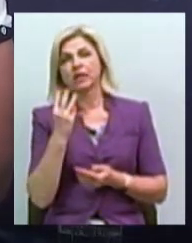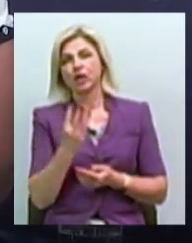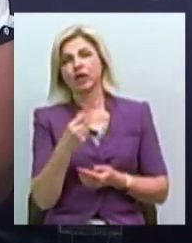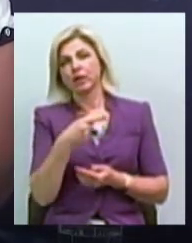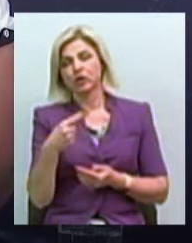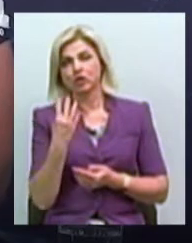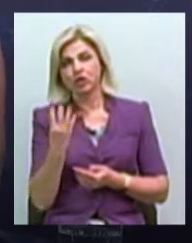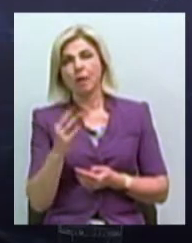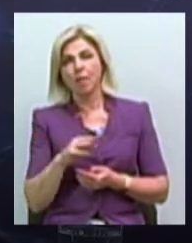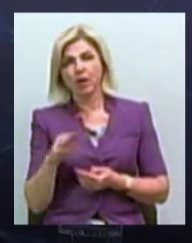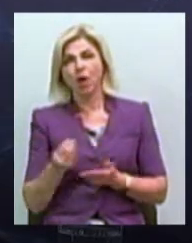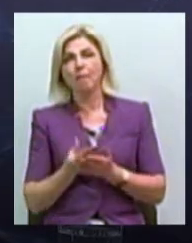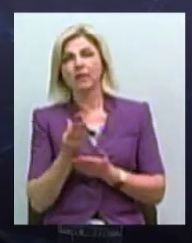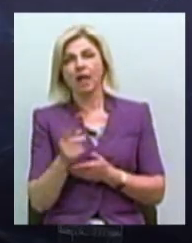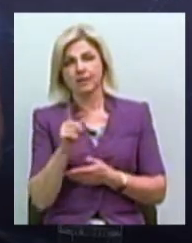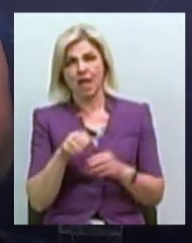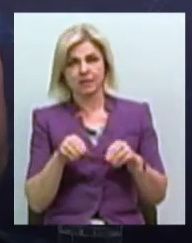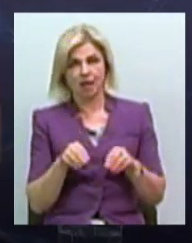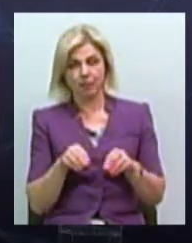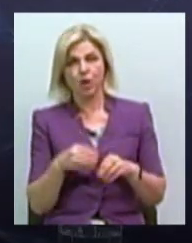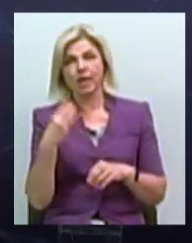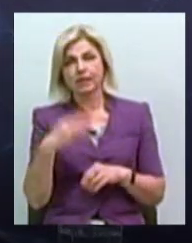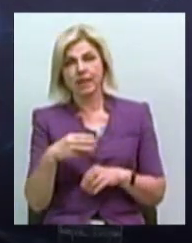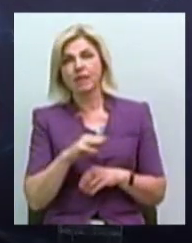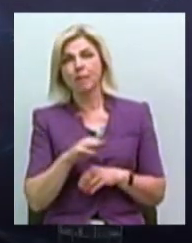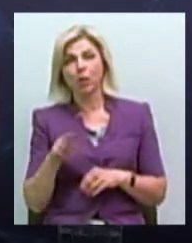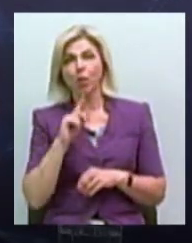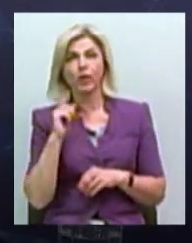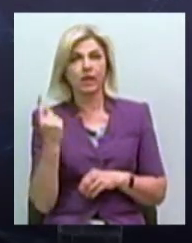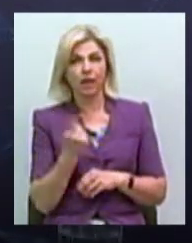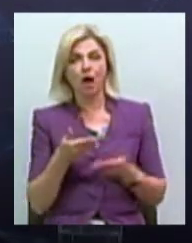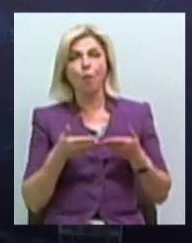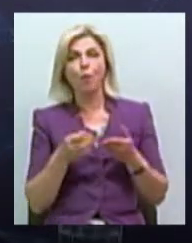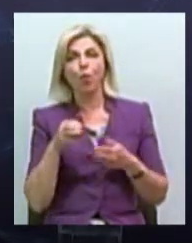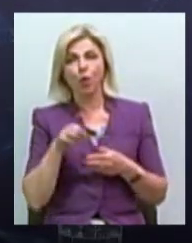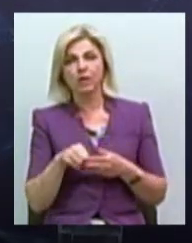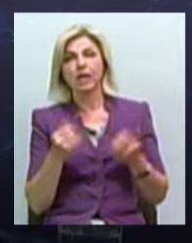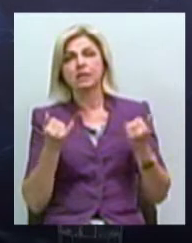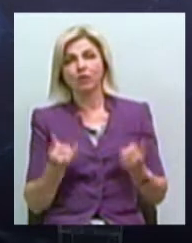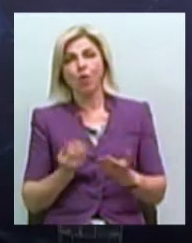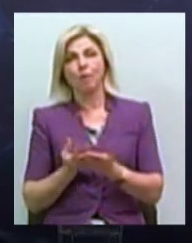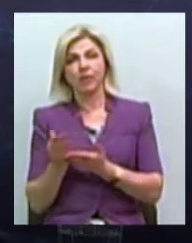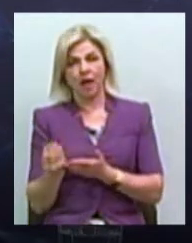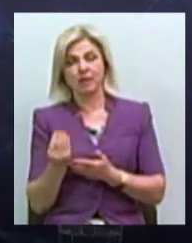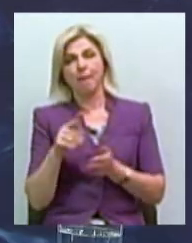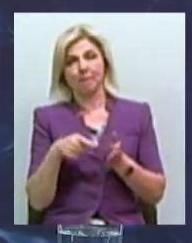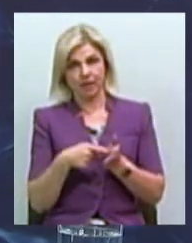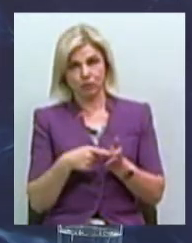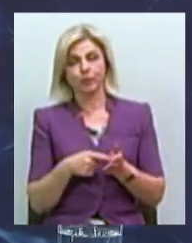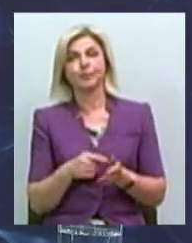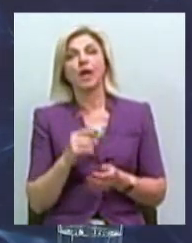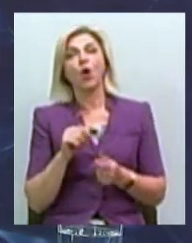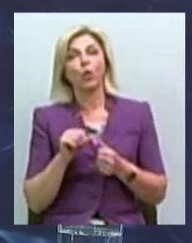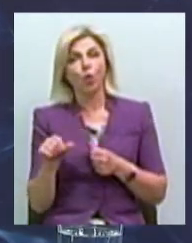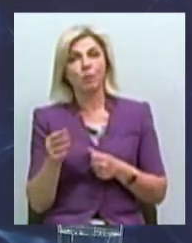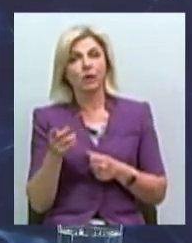мільйона за плата за землю. Тобто 30 мільйонів в рік порт на сьогодні платить місту. І так. Крім